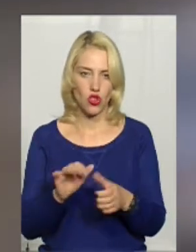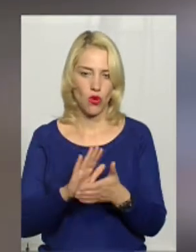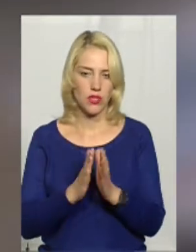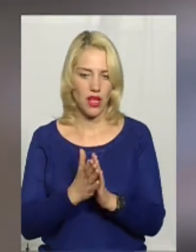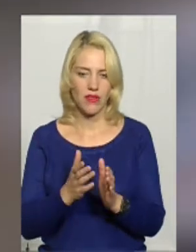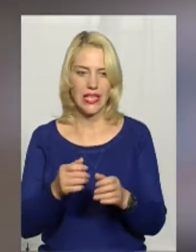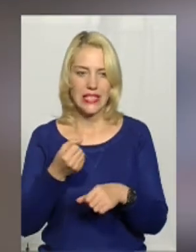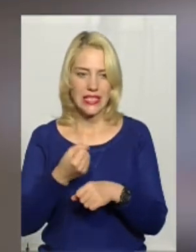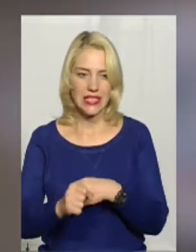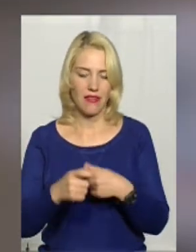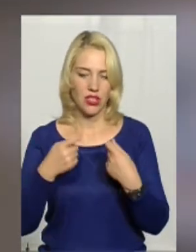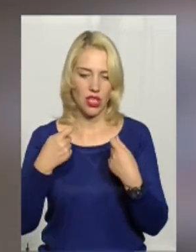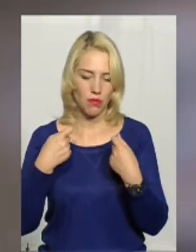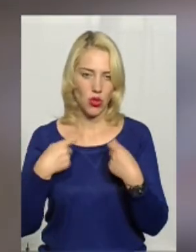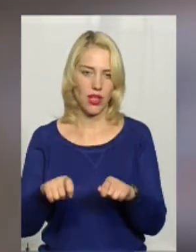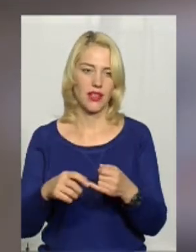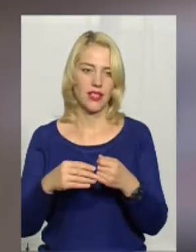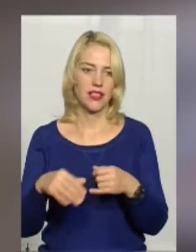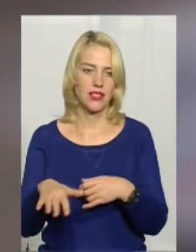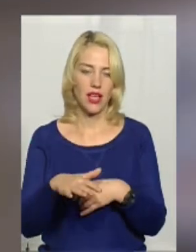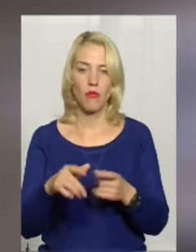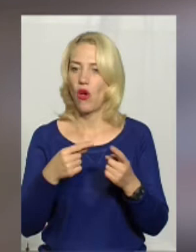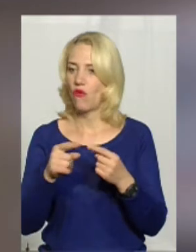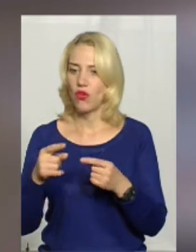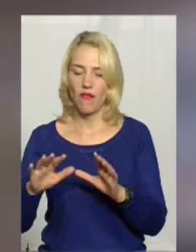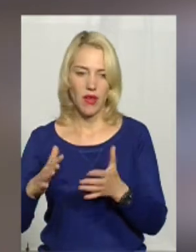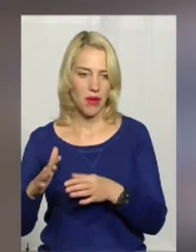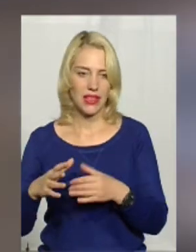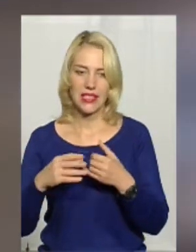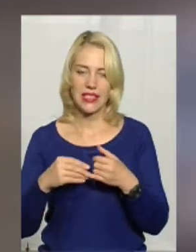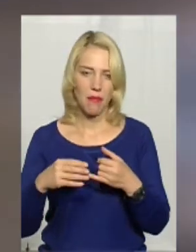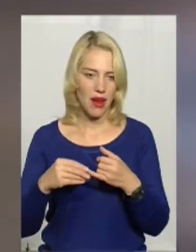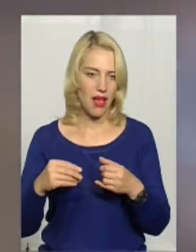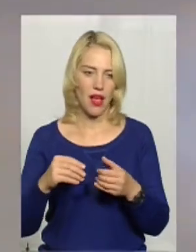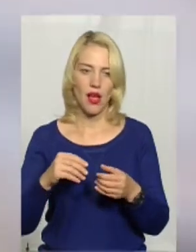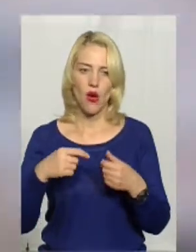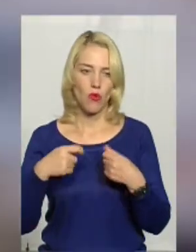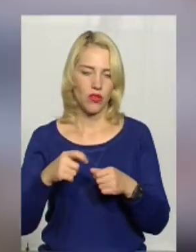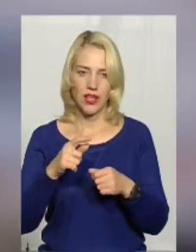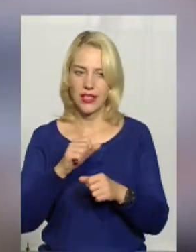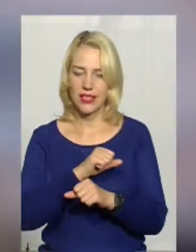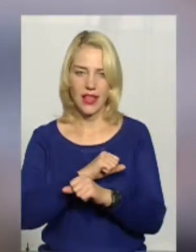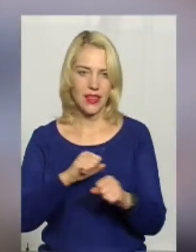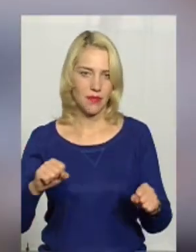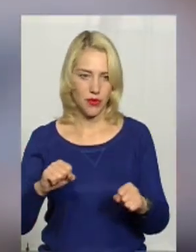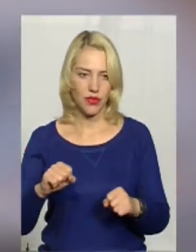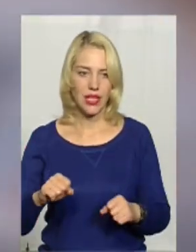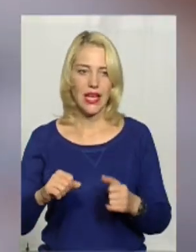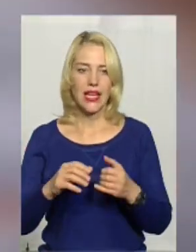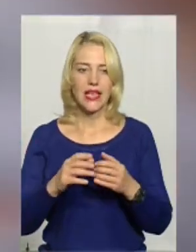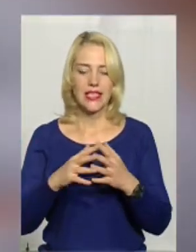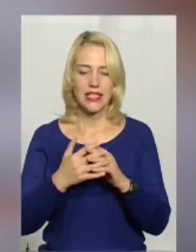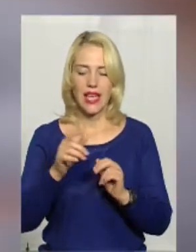заставити людину продати землю. В остальних випадках земля продаватись не повинна. Селянин без землі – це